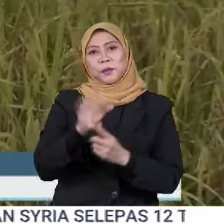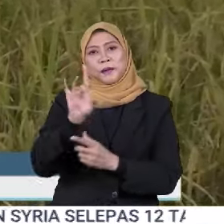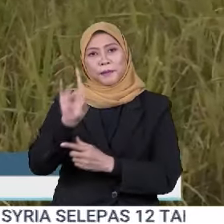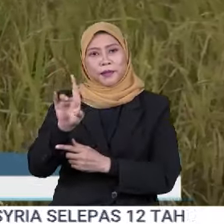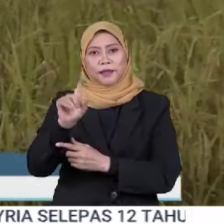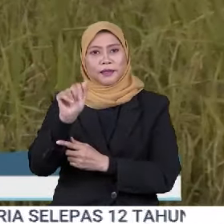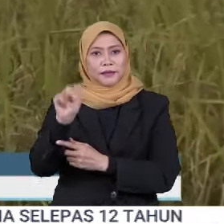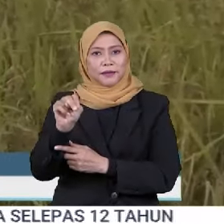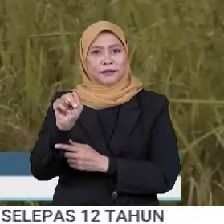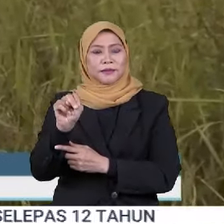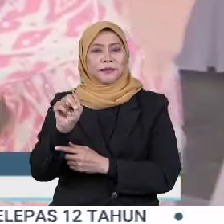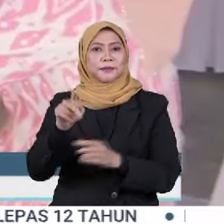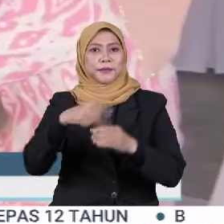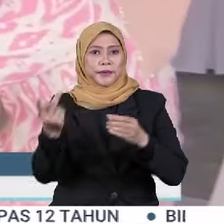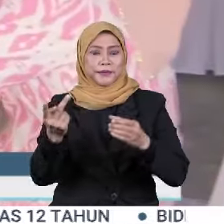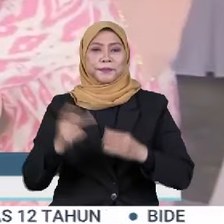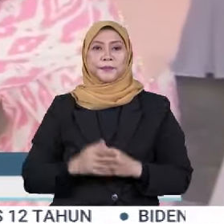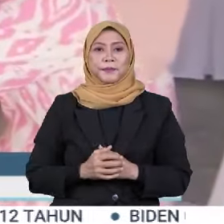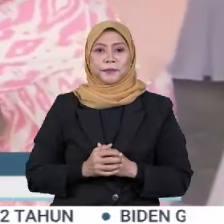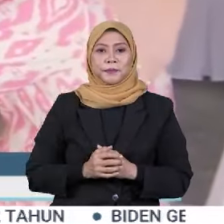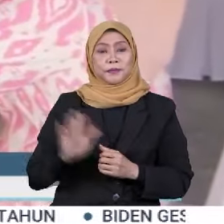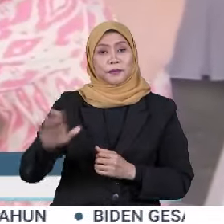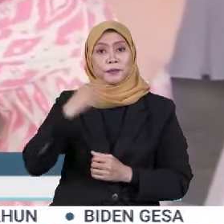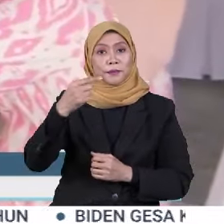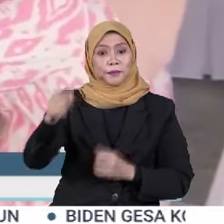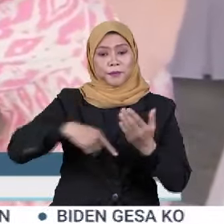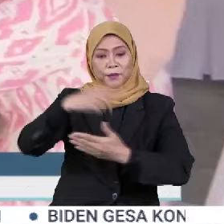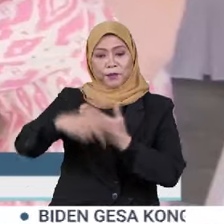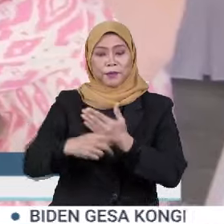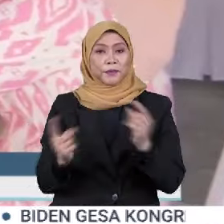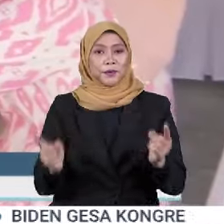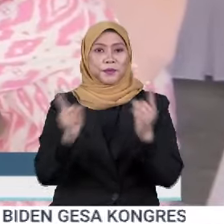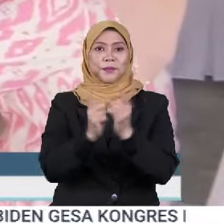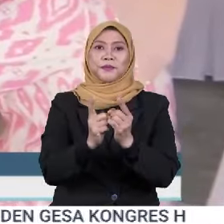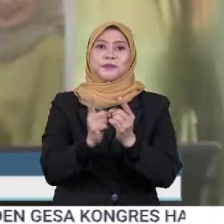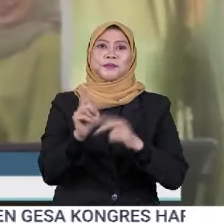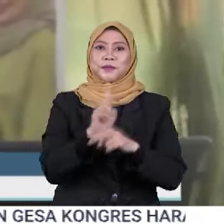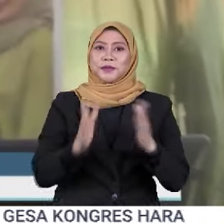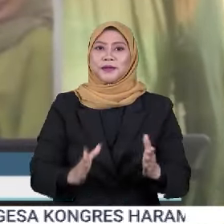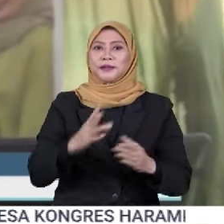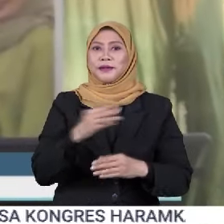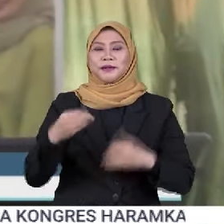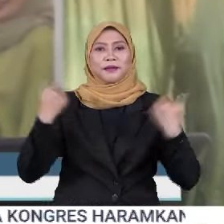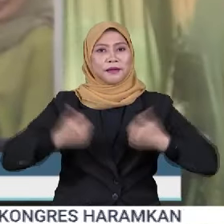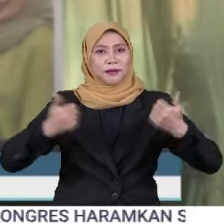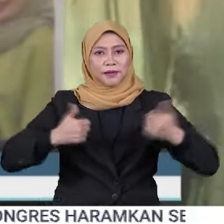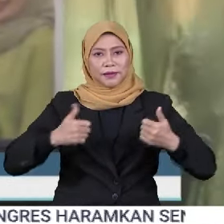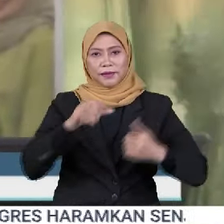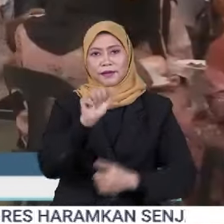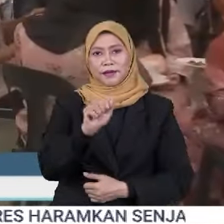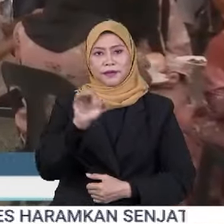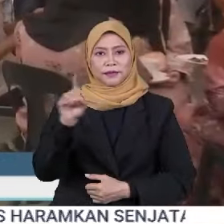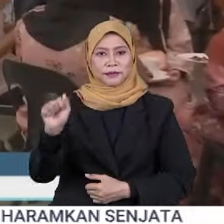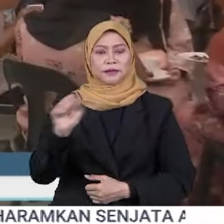per hektar pun musim dan berkata demikian sempurna program hari bertemu pelanggan dan majelis hari raya Idul Fitri